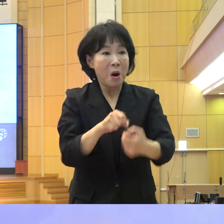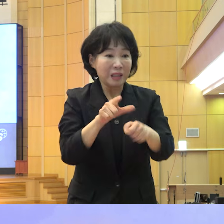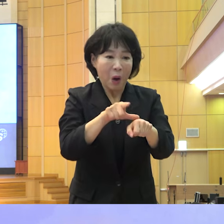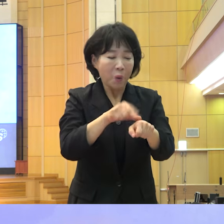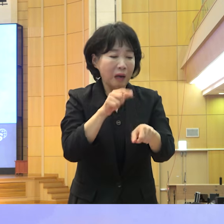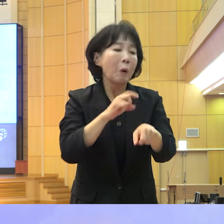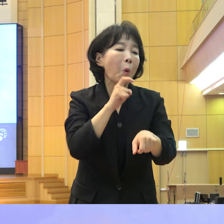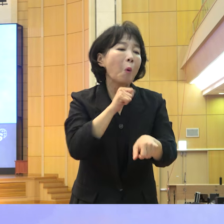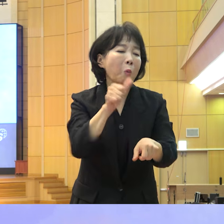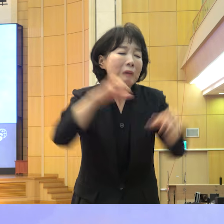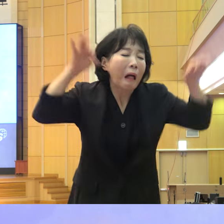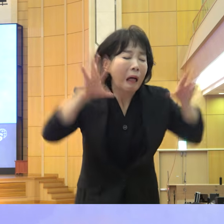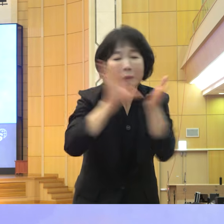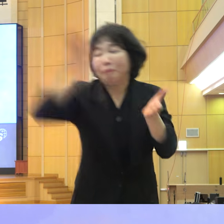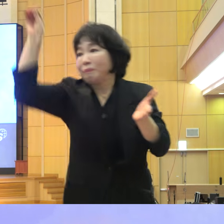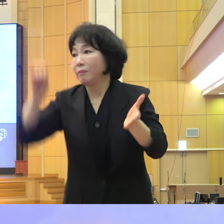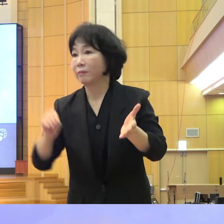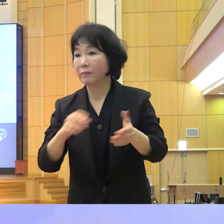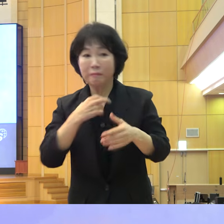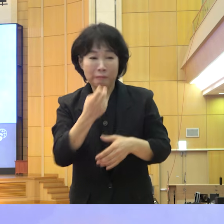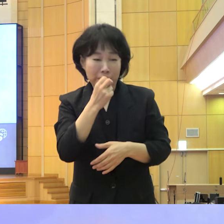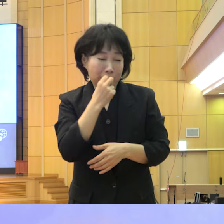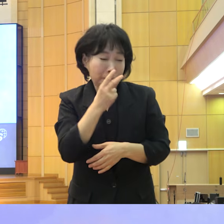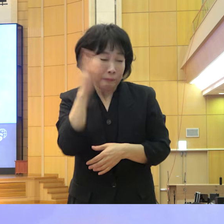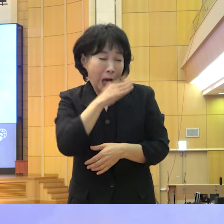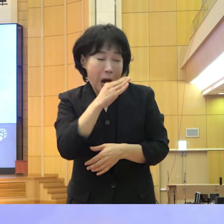드렸어. 냄새가 나서 더 이상 예배 드릴 수가